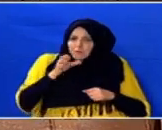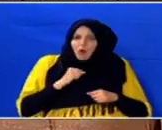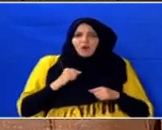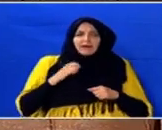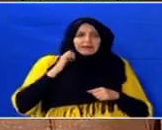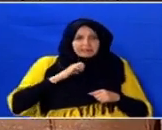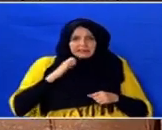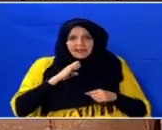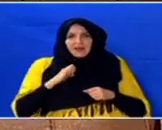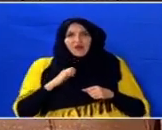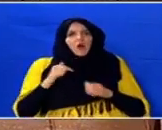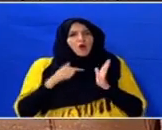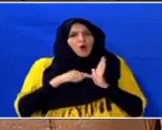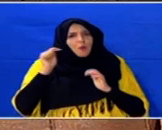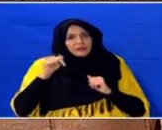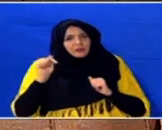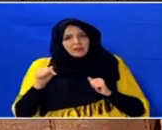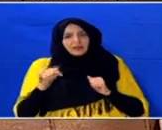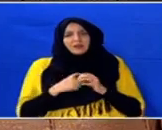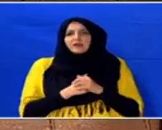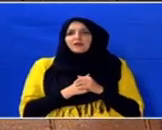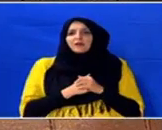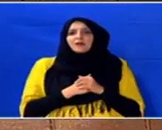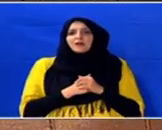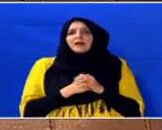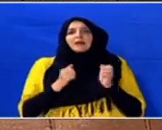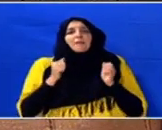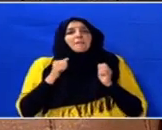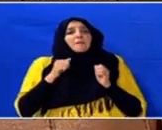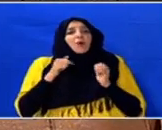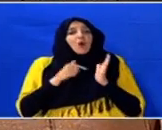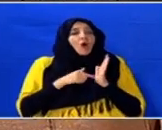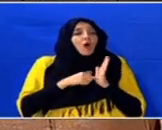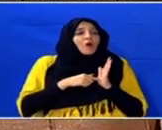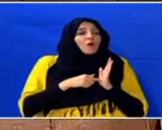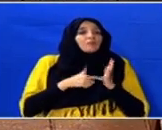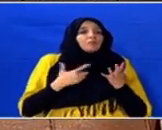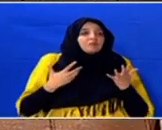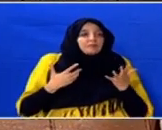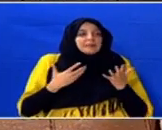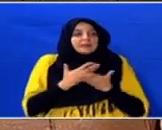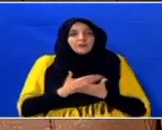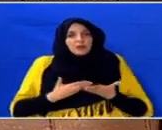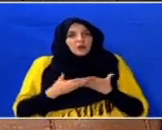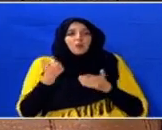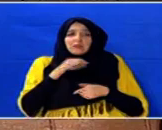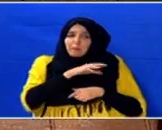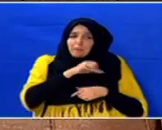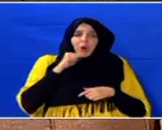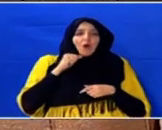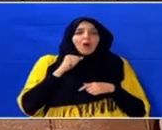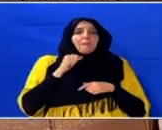حيث تكون موجباتها، وبالرخص حيث تتحقق